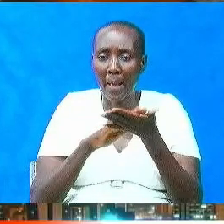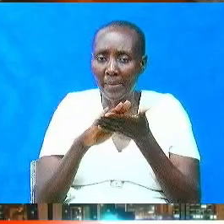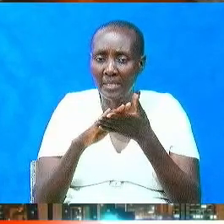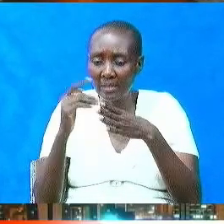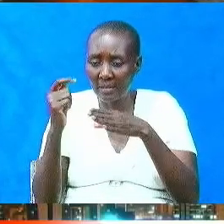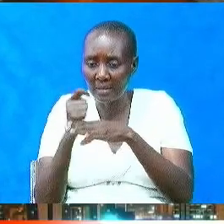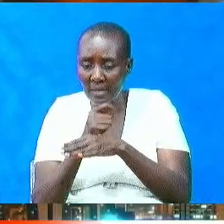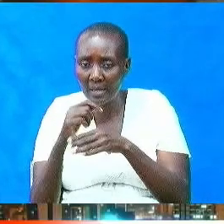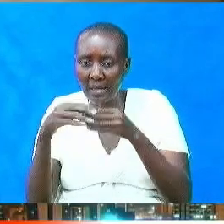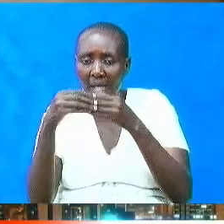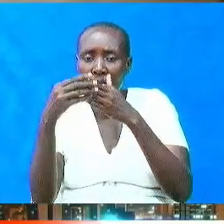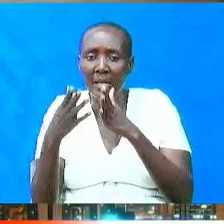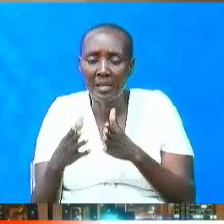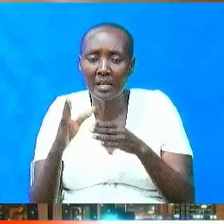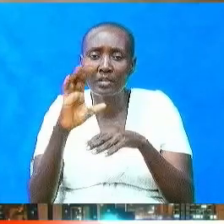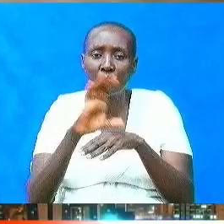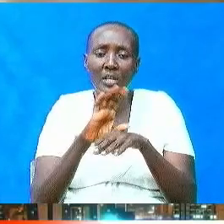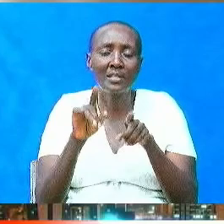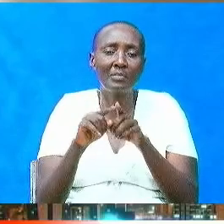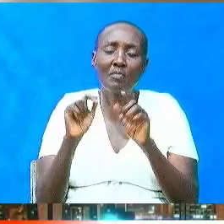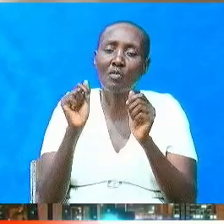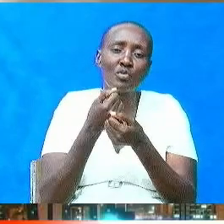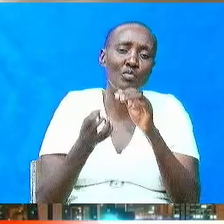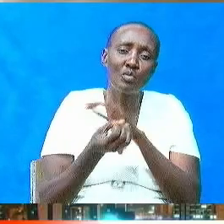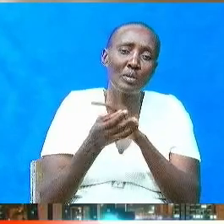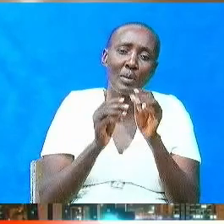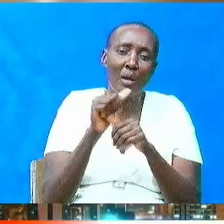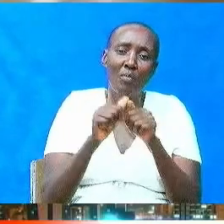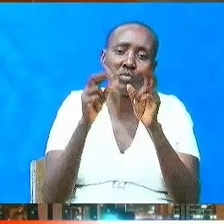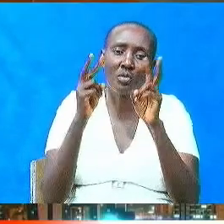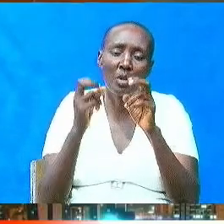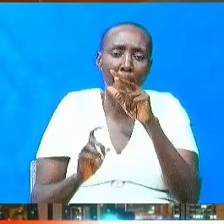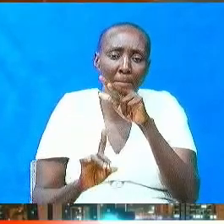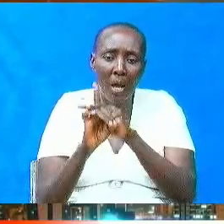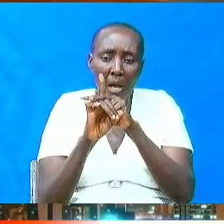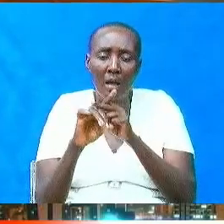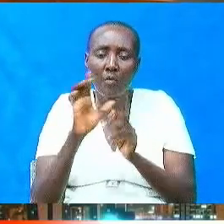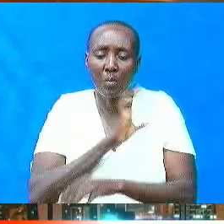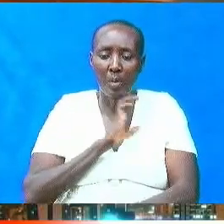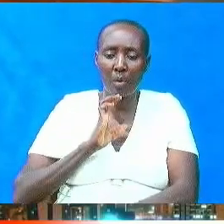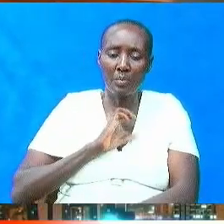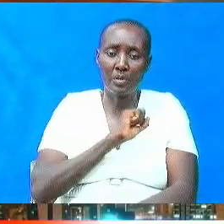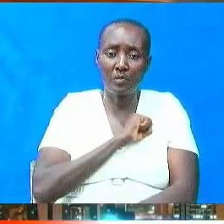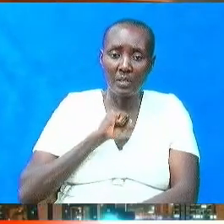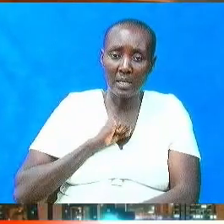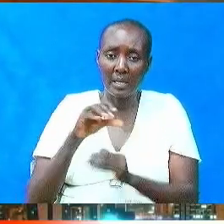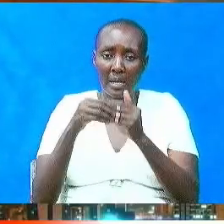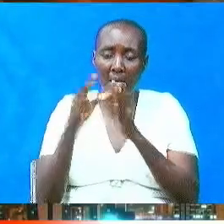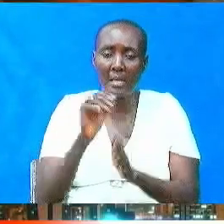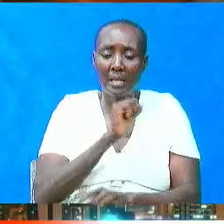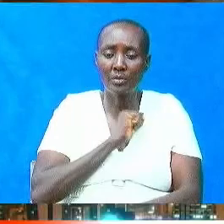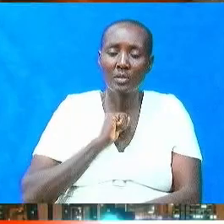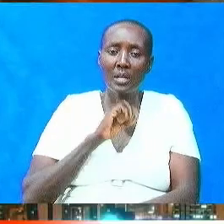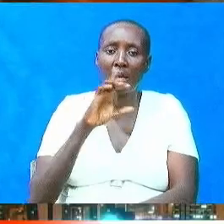kidini walikuwa na wakati mgumu kuelezea masuala nyeti yanayochipuka kutoka upande wa kamati hiyo ya seneti inayoongozwa na Senator